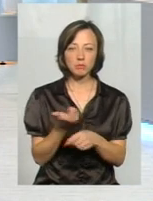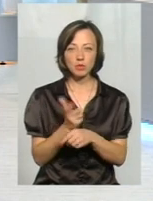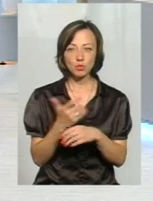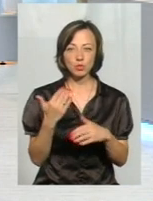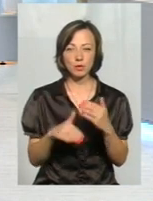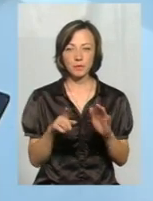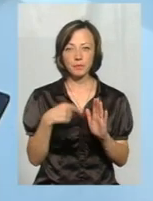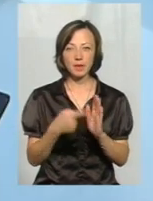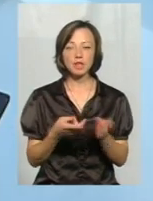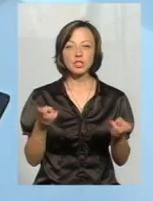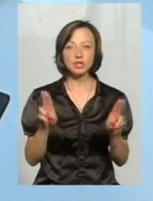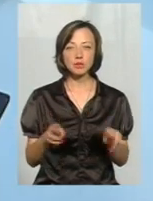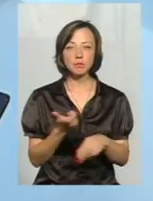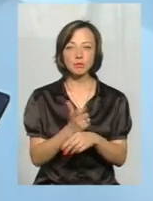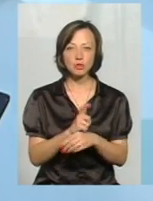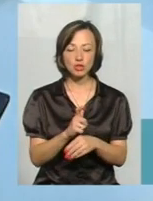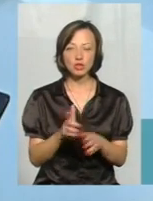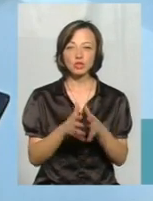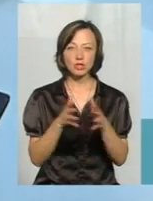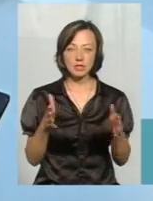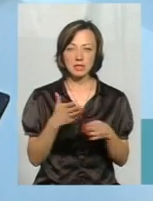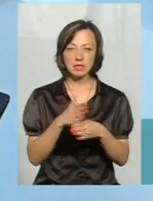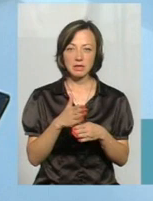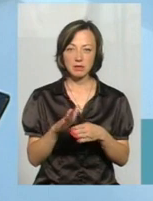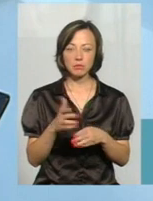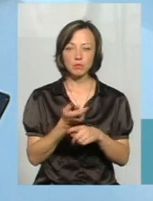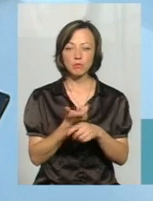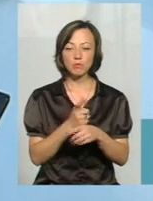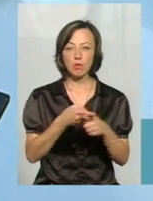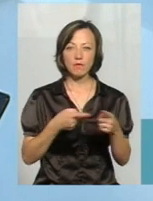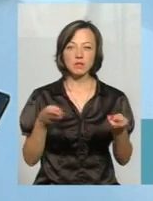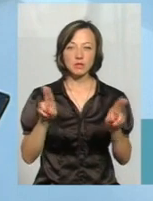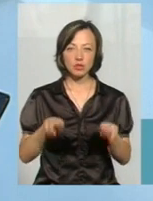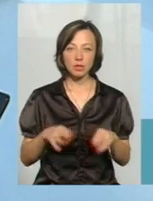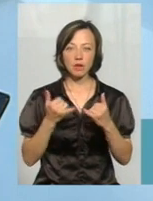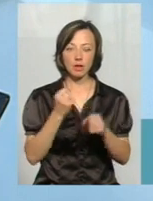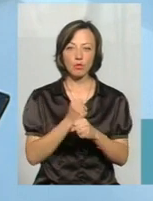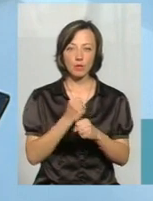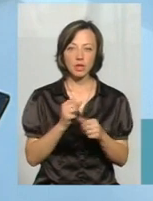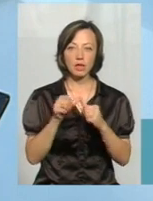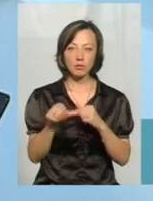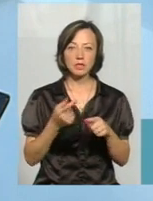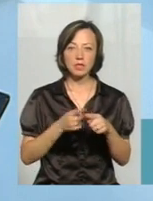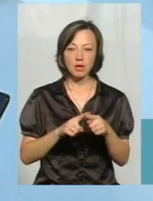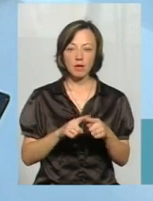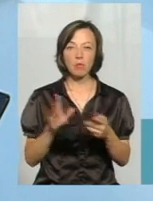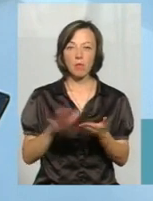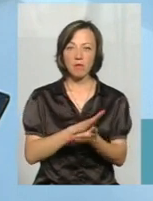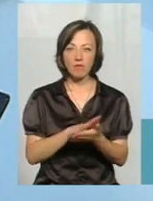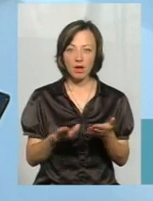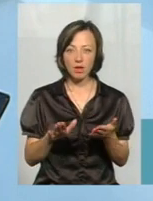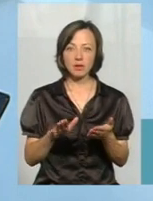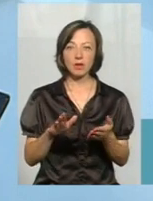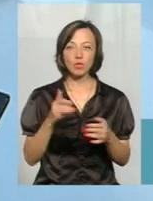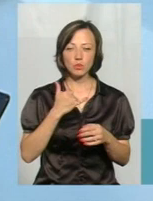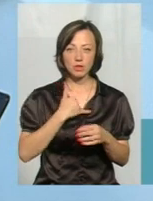перевірена? Ні, залишилась ще більша частина, більше половини залишилась ще для роботи. Крім того, що це ми робимо промивання і